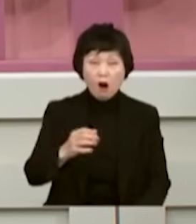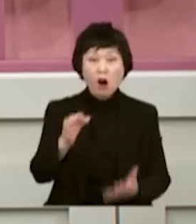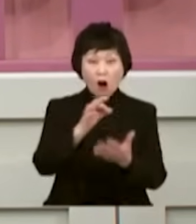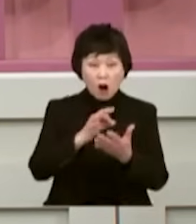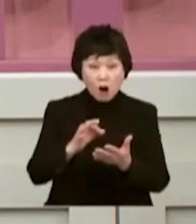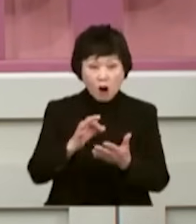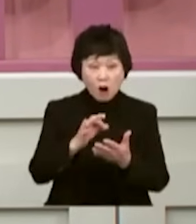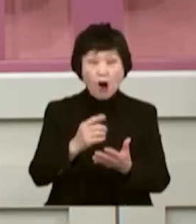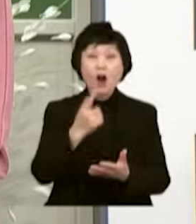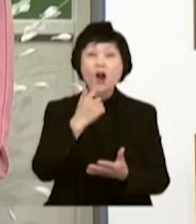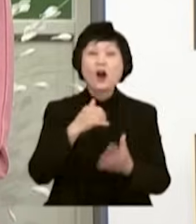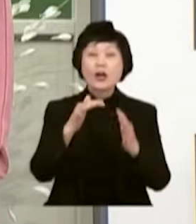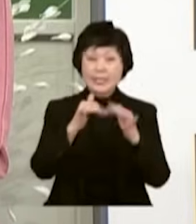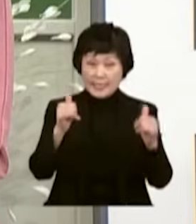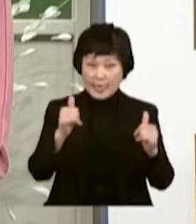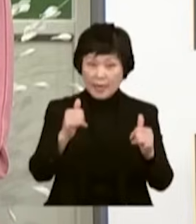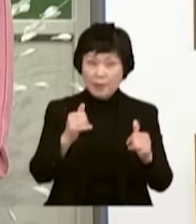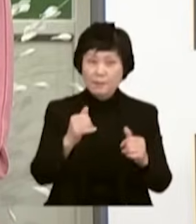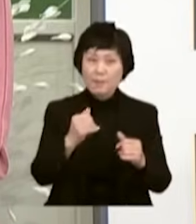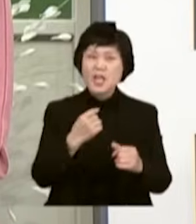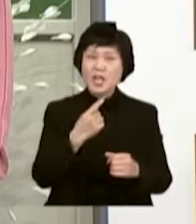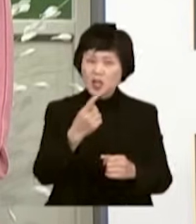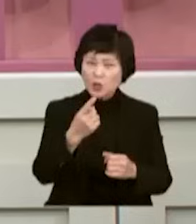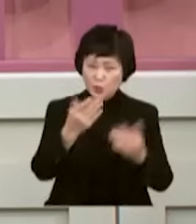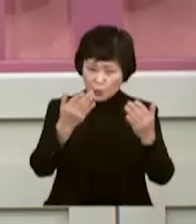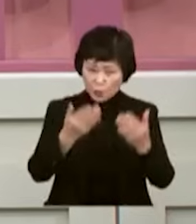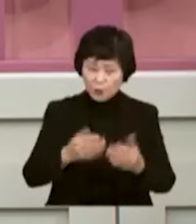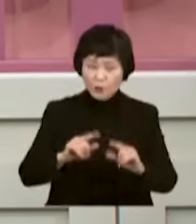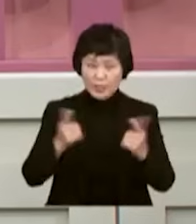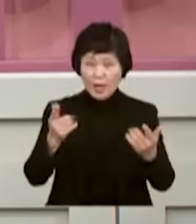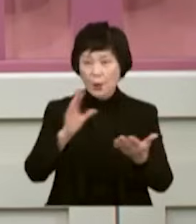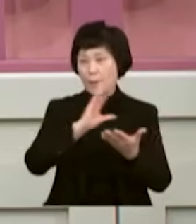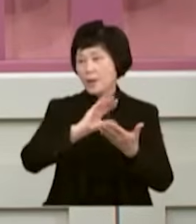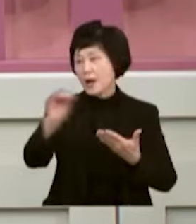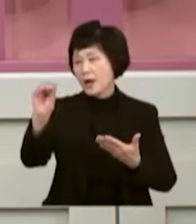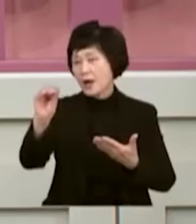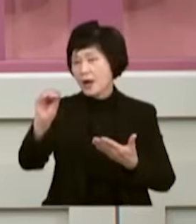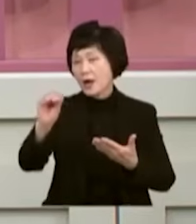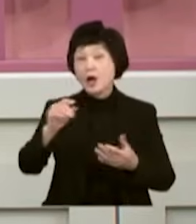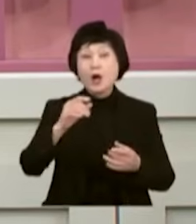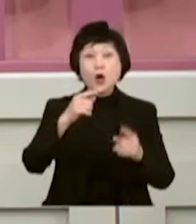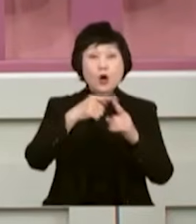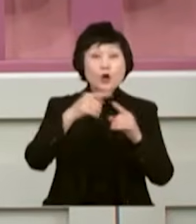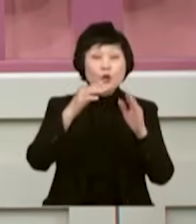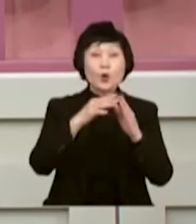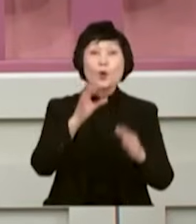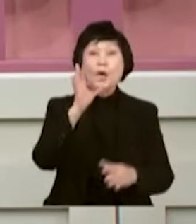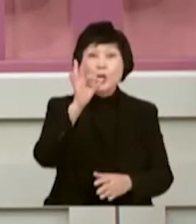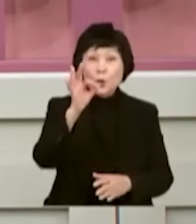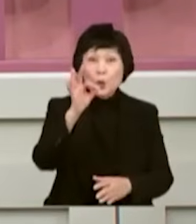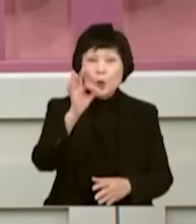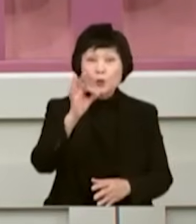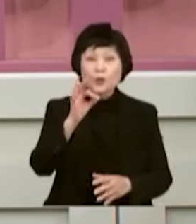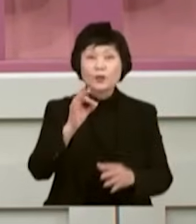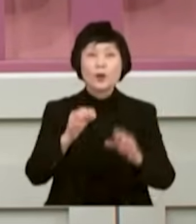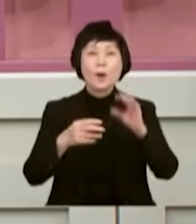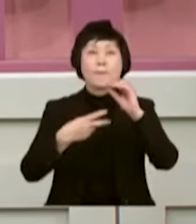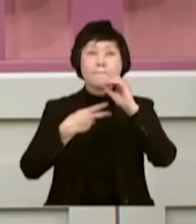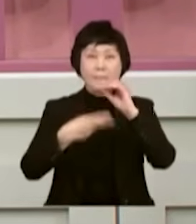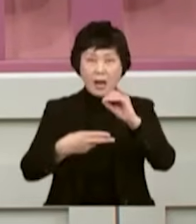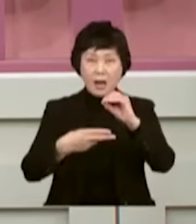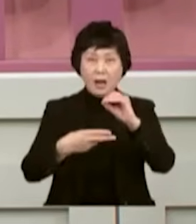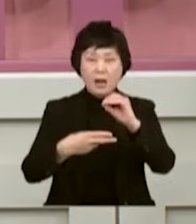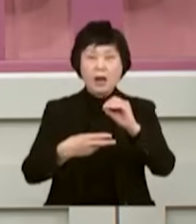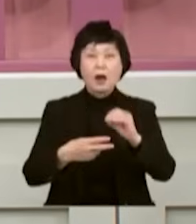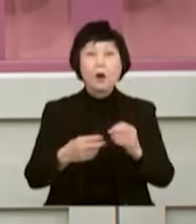영. 그러니까 성들이 숙연해지잖아요. 그때 제가 목소리를 높여서 그러나 오늘부터 우리가 포기하지 않고